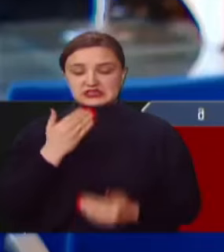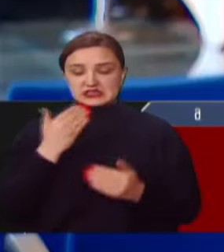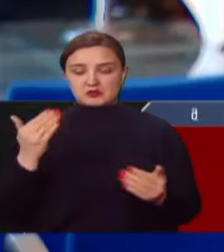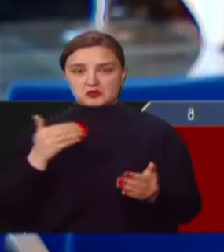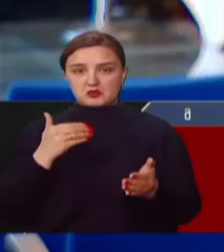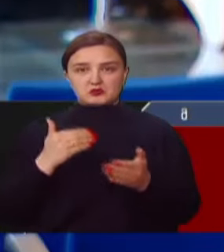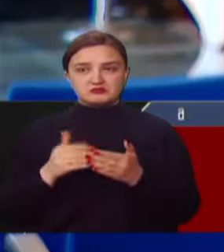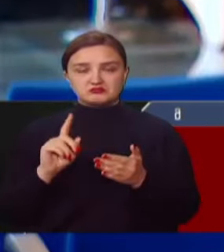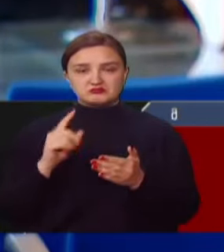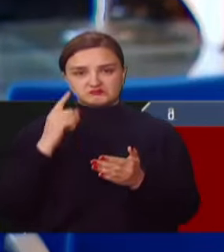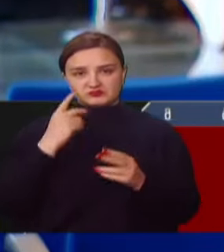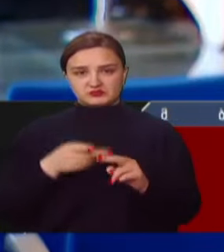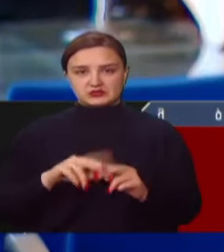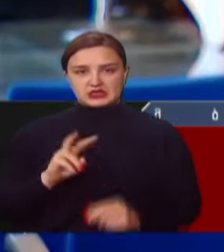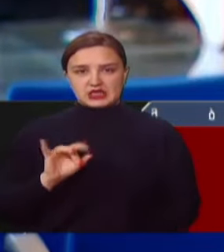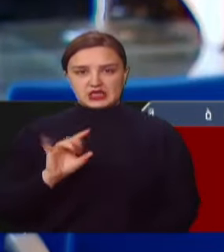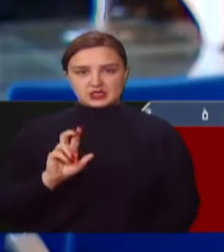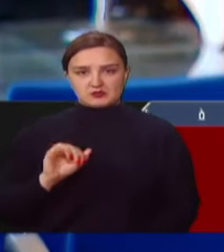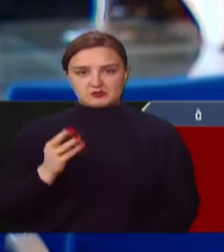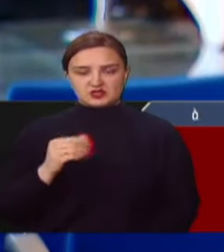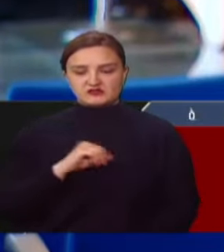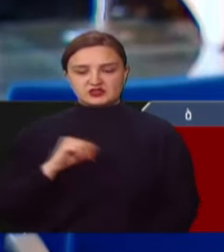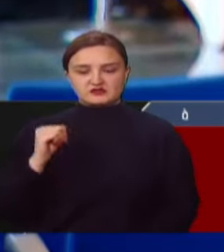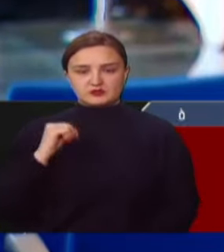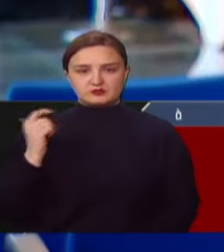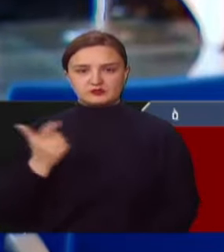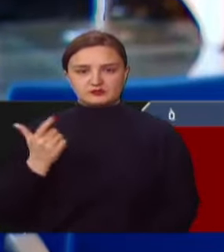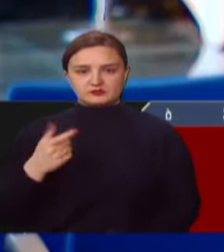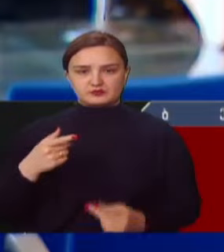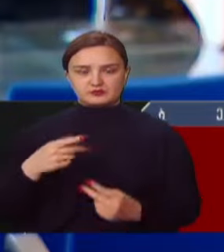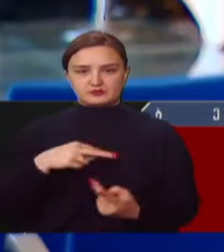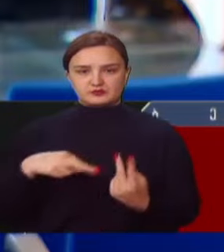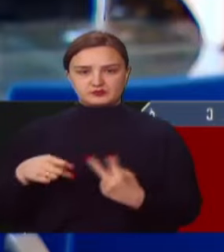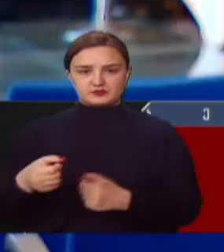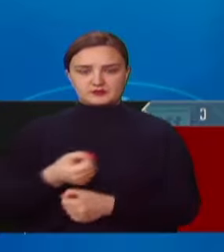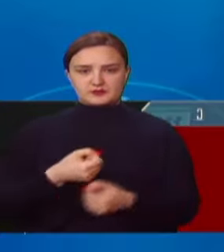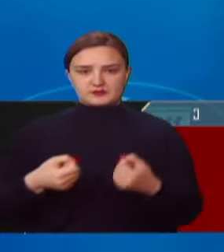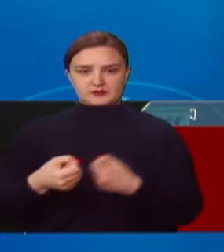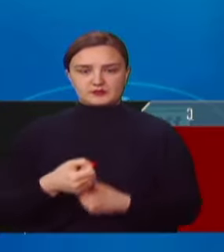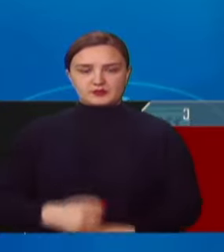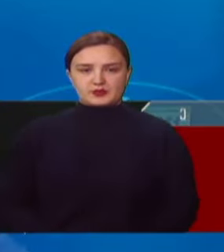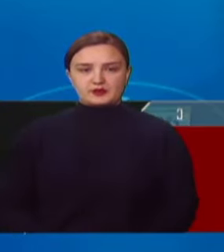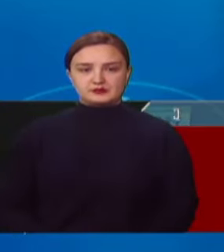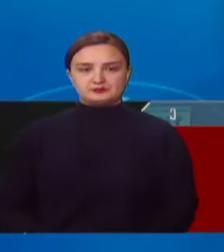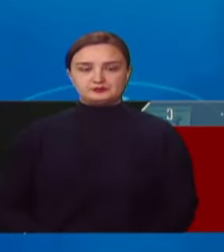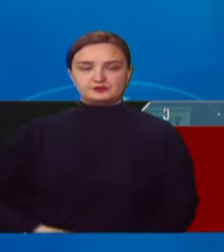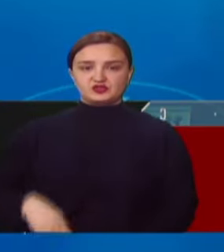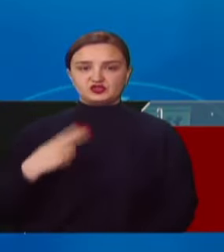რომ ეს არის ირაკლი ღარიბაშვილის კადრების ჩანაცვლების პროცესი და სხვა არაფერი. შვეიცარიაში